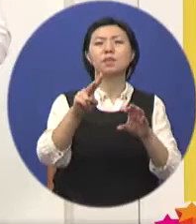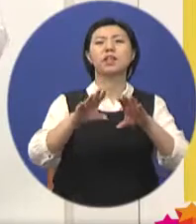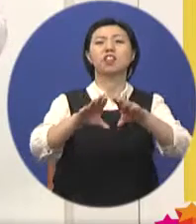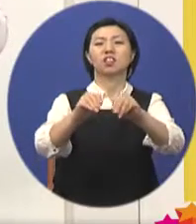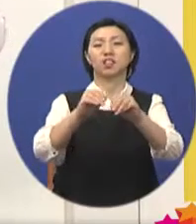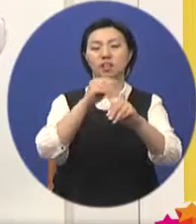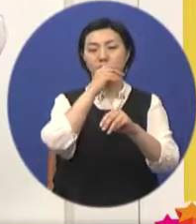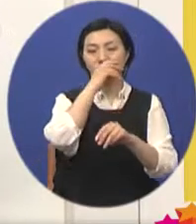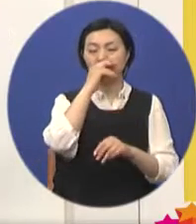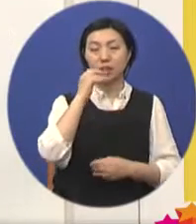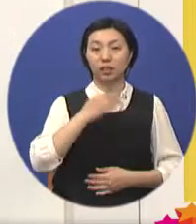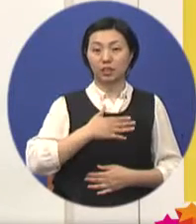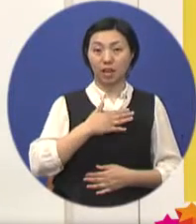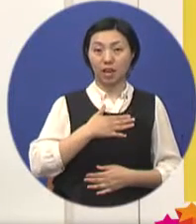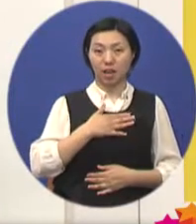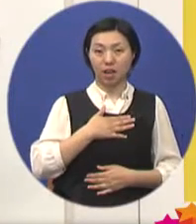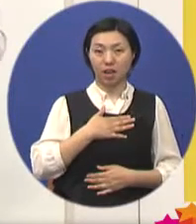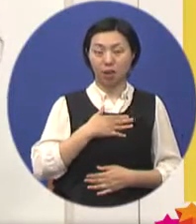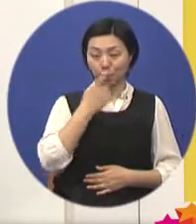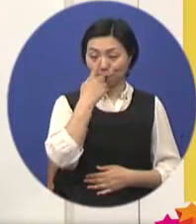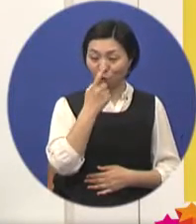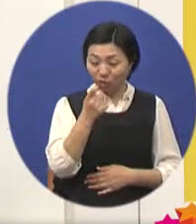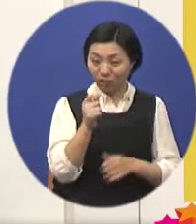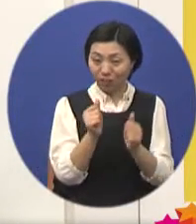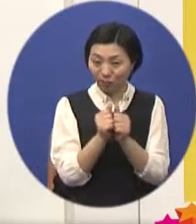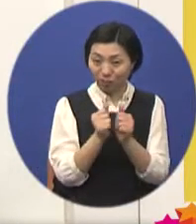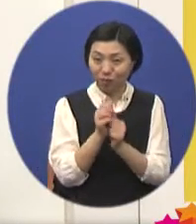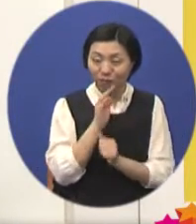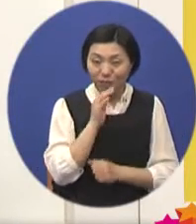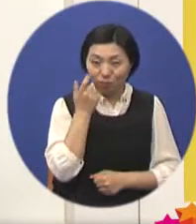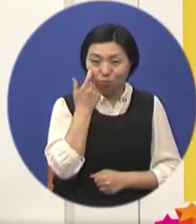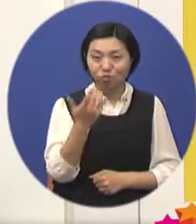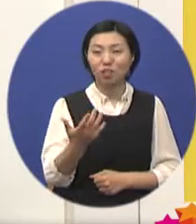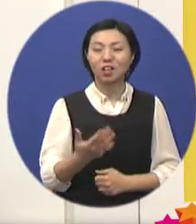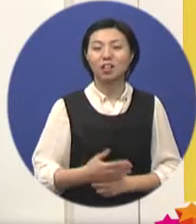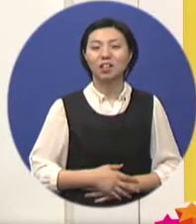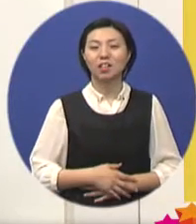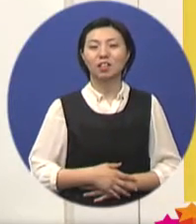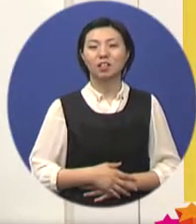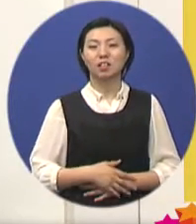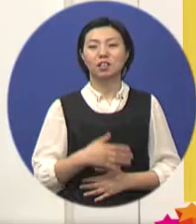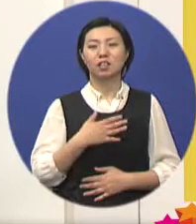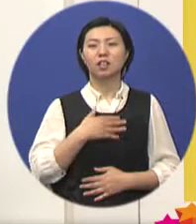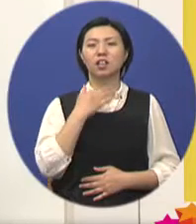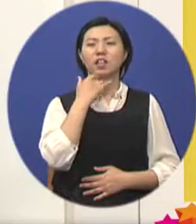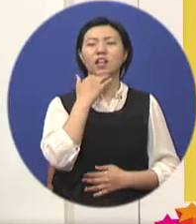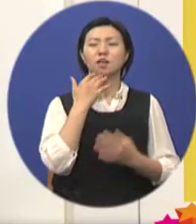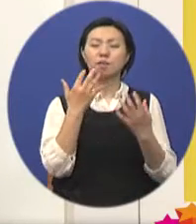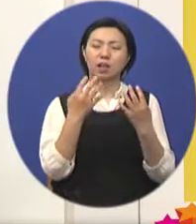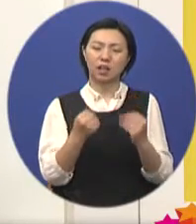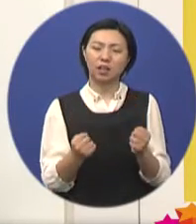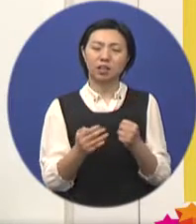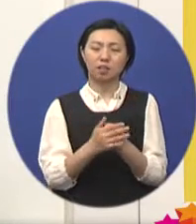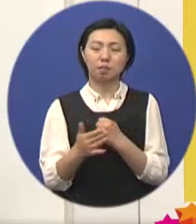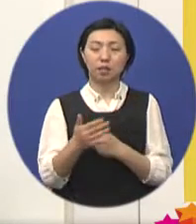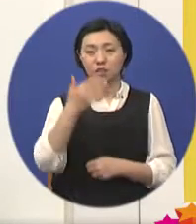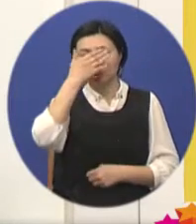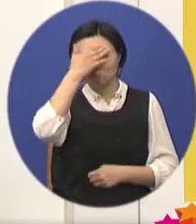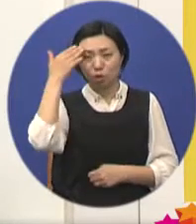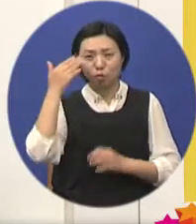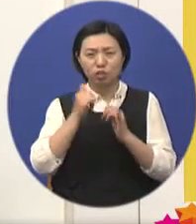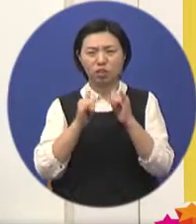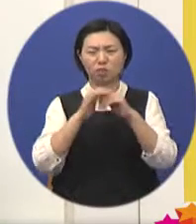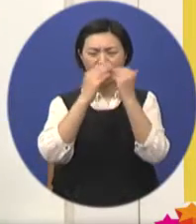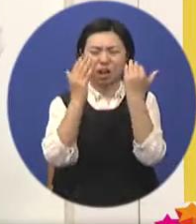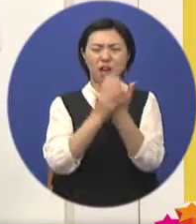아, 서정우를 멋진 네? 남자로 보이냐는 얘기죠, 어머님. 아 네. 저는 나이가 많아가지고 젊은 사람 뭐